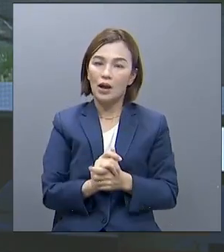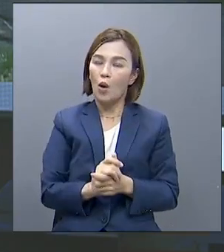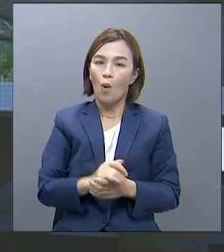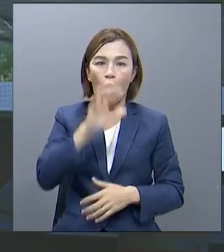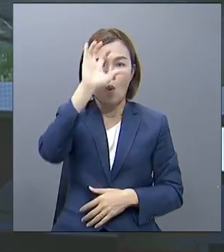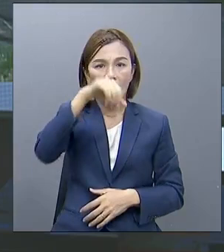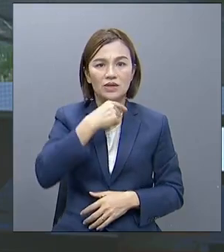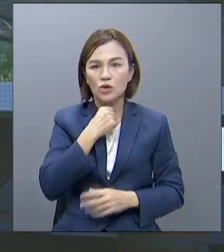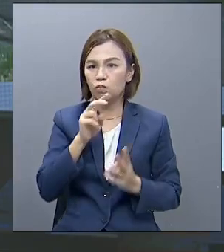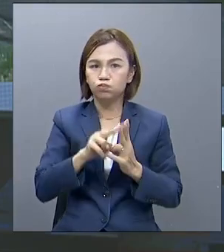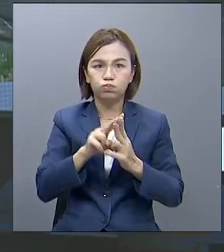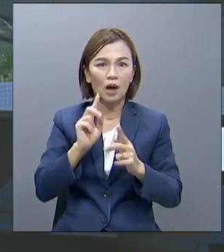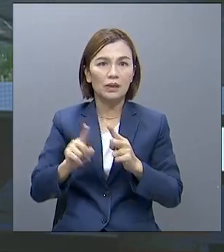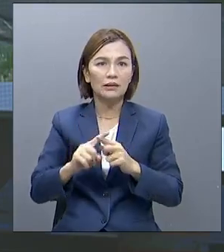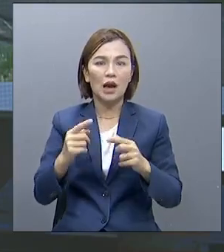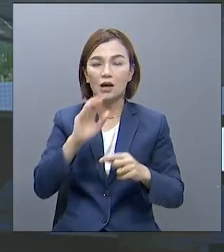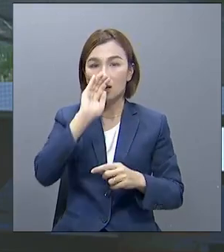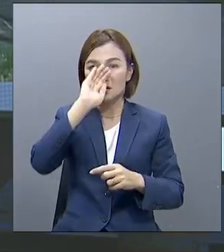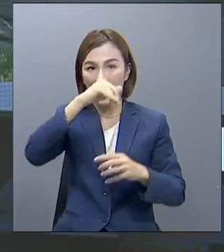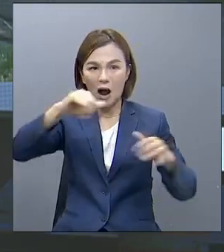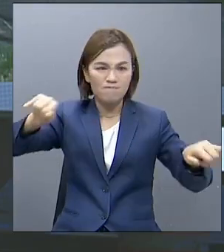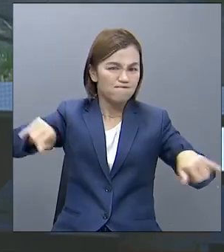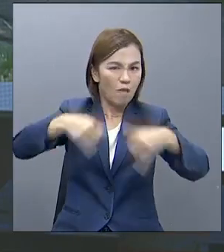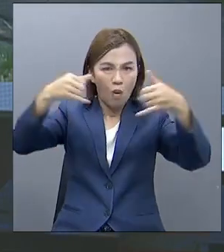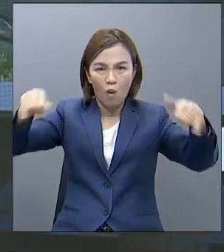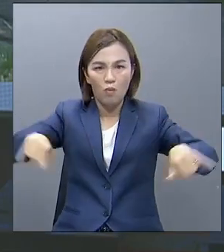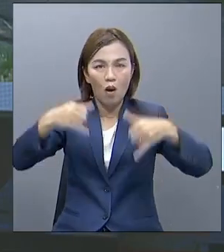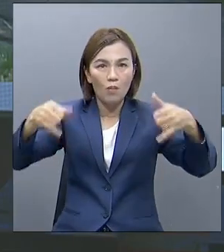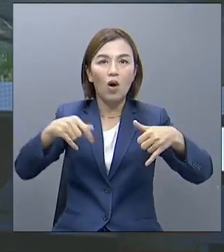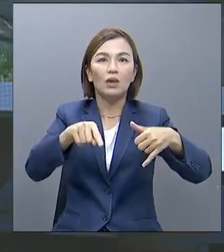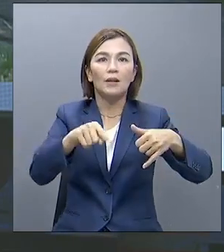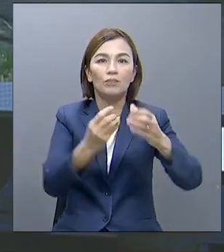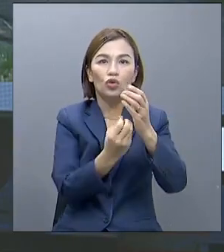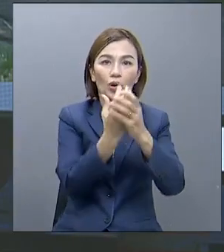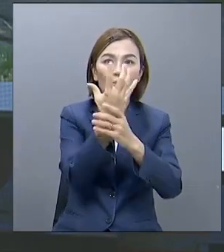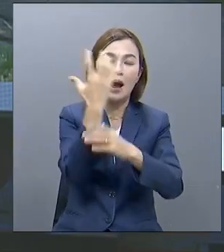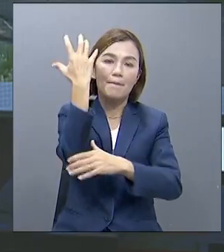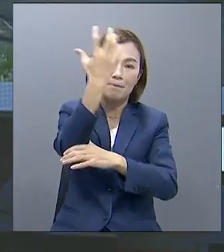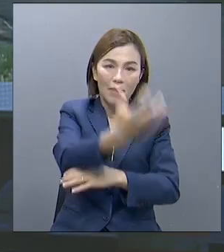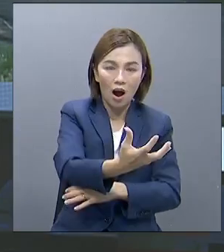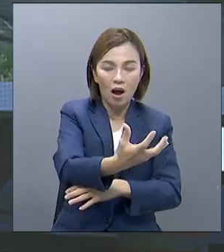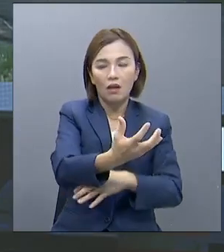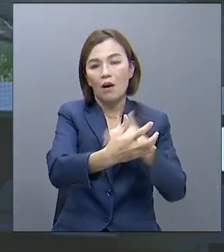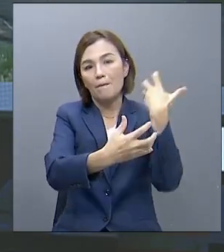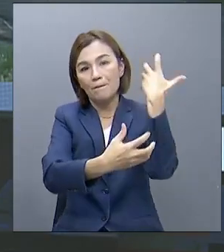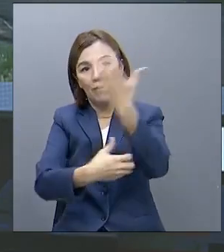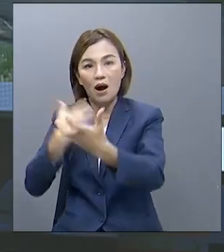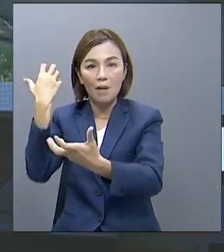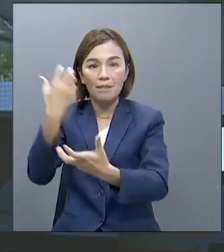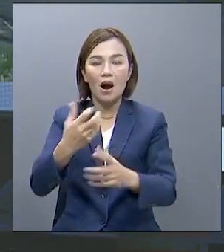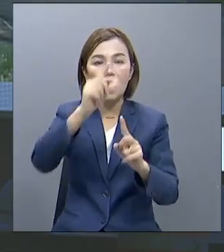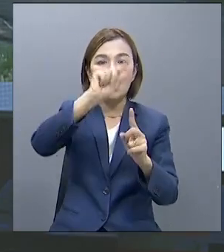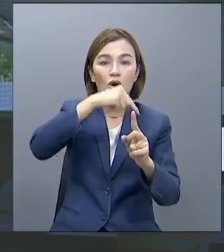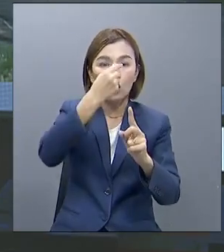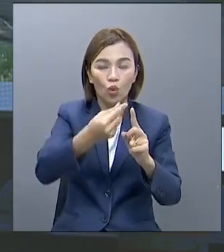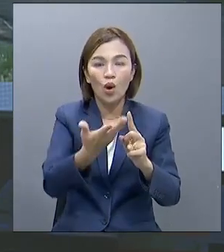าะกันรุนแรงเลยค่ะช้างกับช้างนะคุณผู้ชมแล้วก็ไปทำลายพืชผลทางการเกษตรไปทำลายต้นกล้วยต้นมันสำปะหลังหนักที่สุดเล